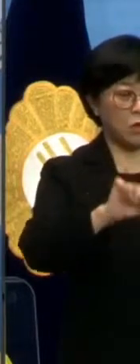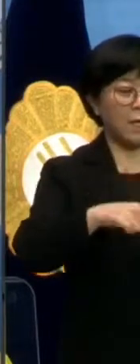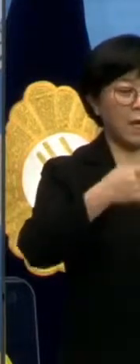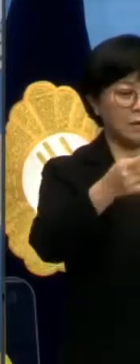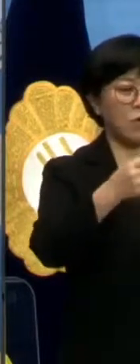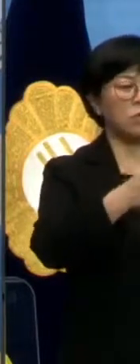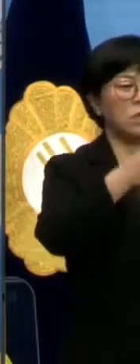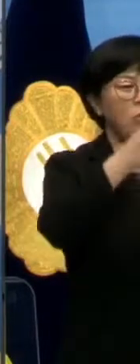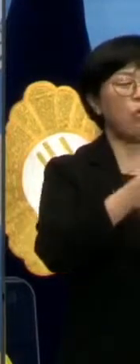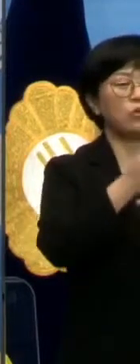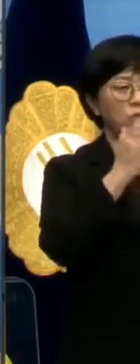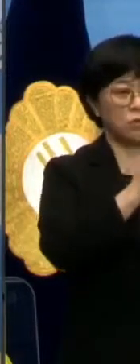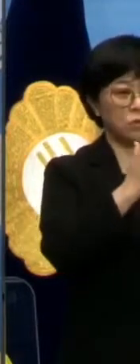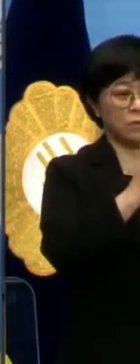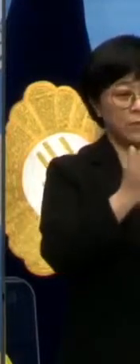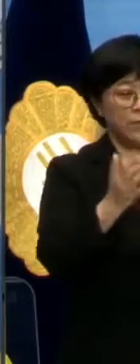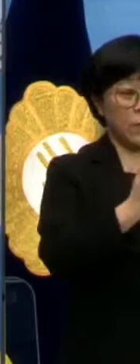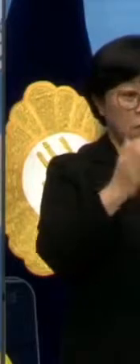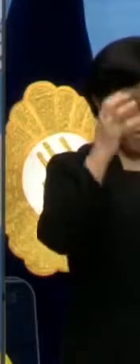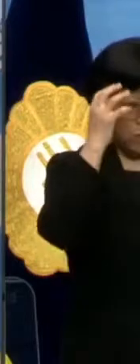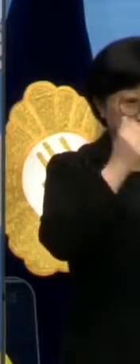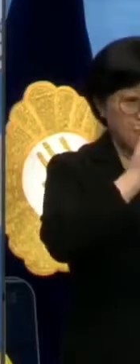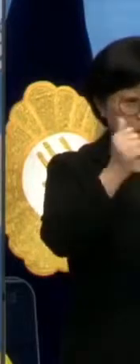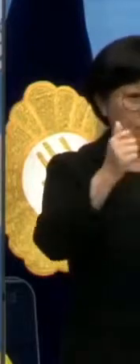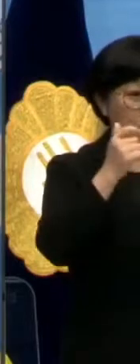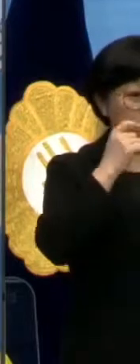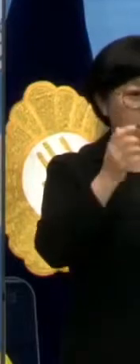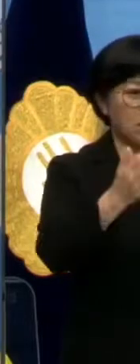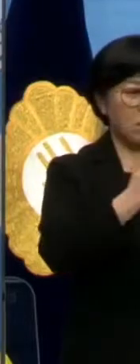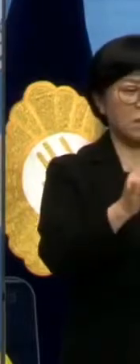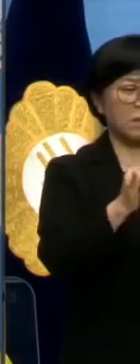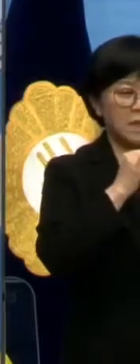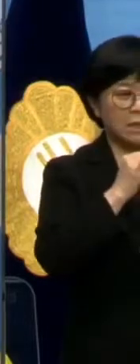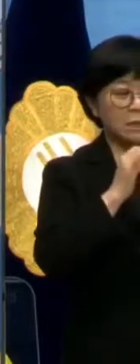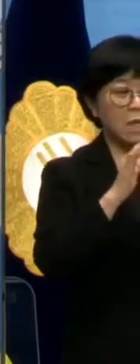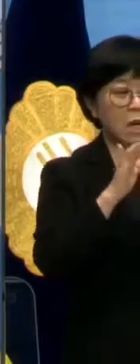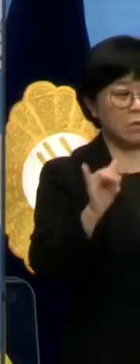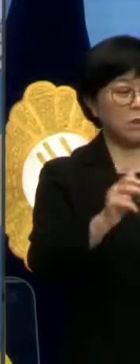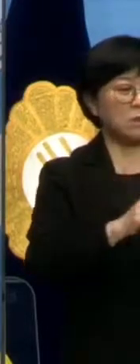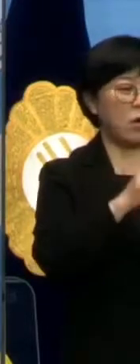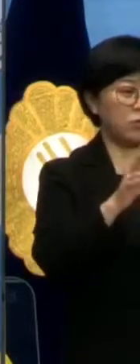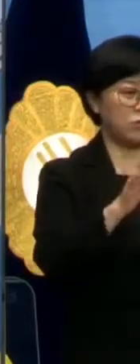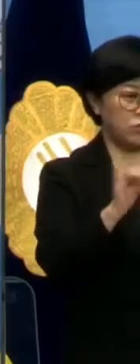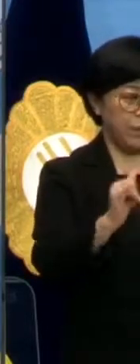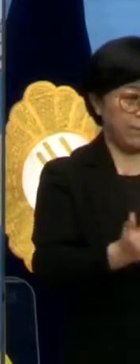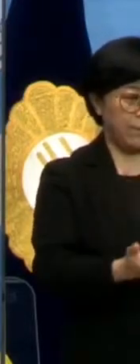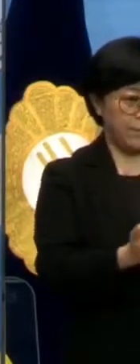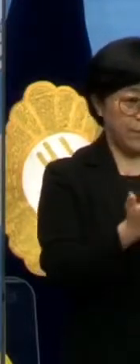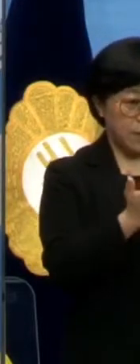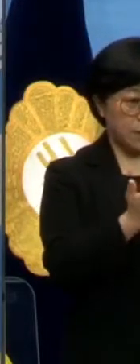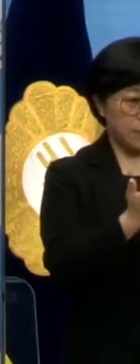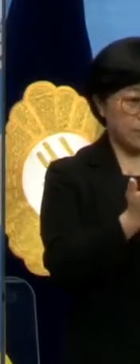시작했습니다. 고통을 이기지 못하고 극단적인 선택을 하는 사업주가 발생했습니다.